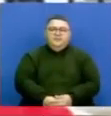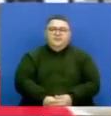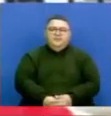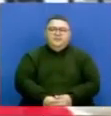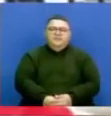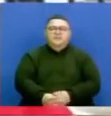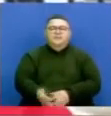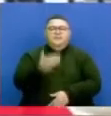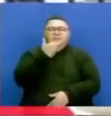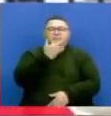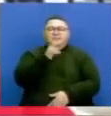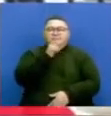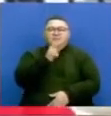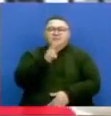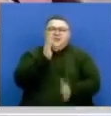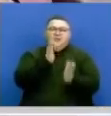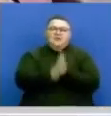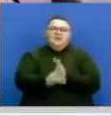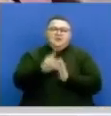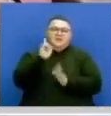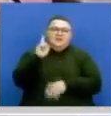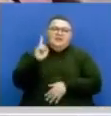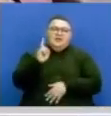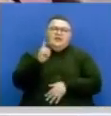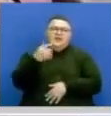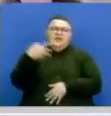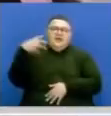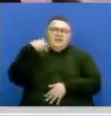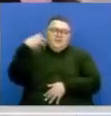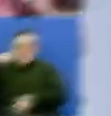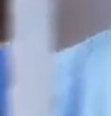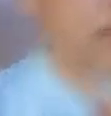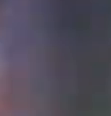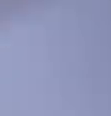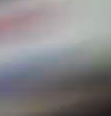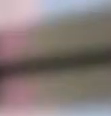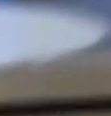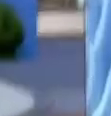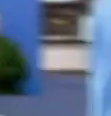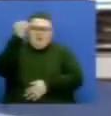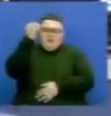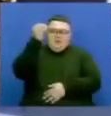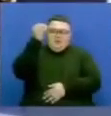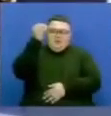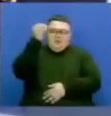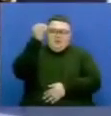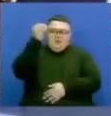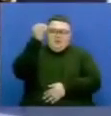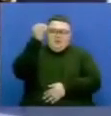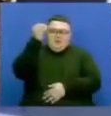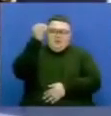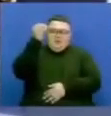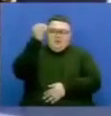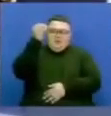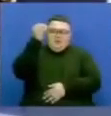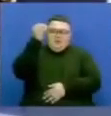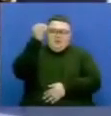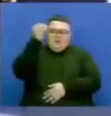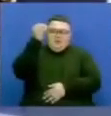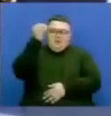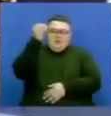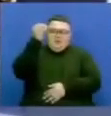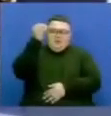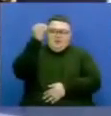kasih Ari Subekti mengabarkan langsung dari New York, Amerika Serikat, dan selamat bertugas kembali. Assalamualaikum warahmatullahi wabarakatuh.